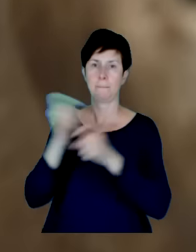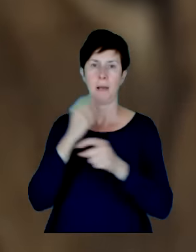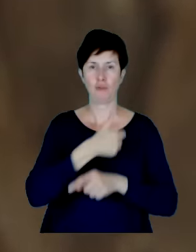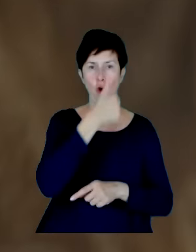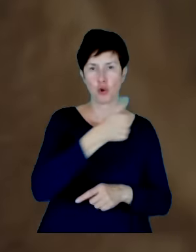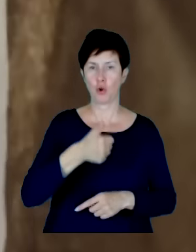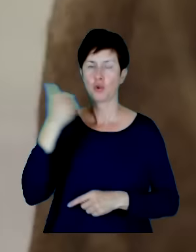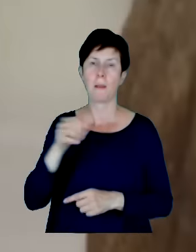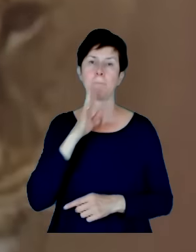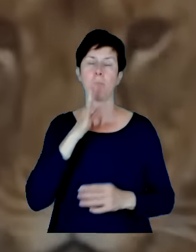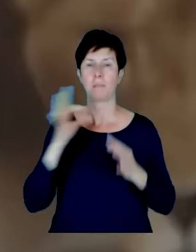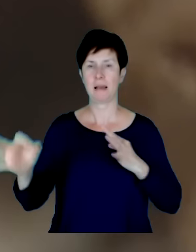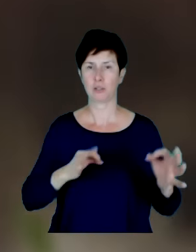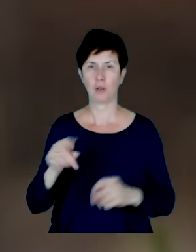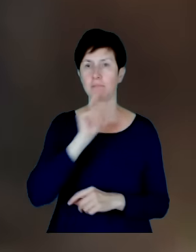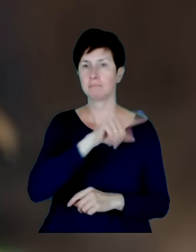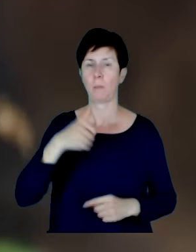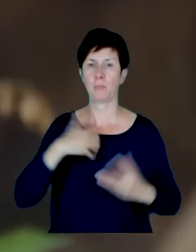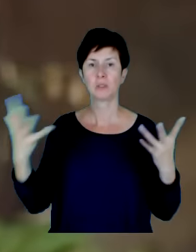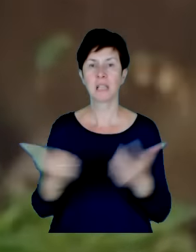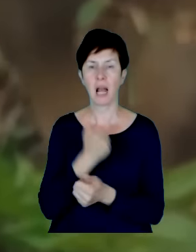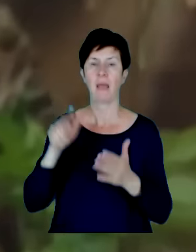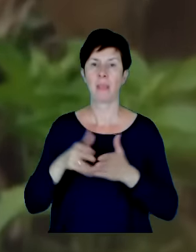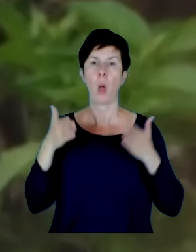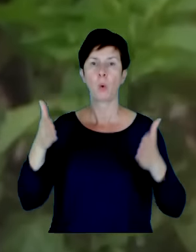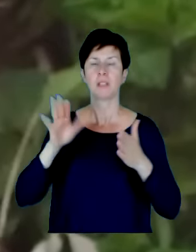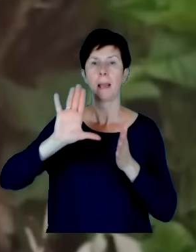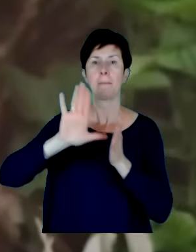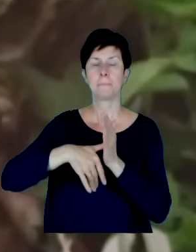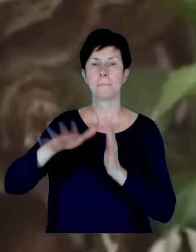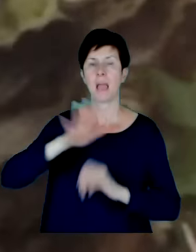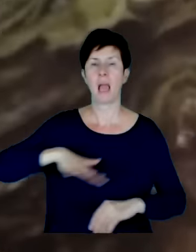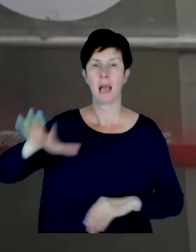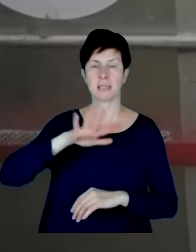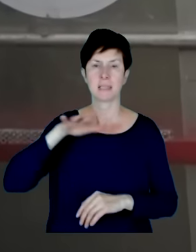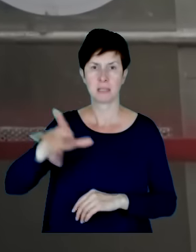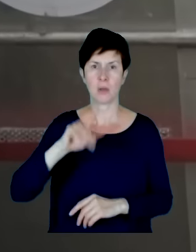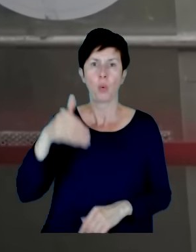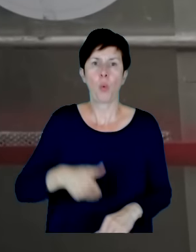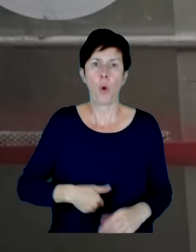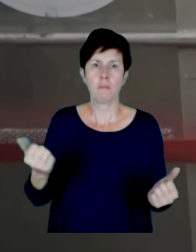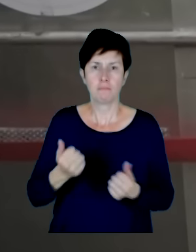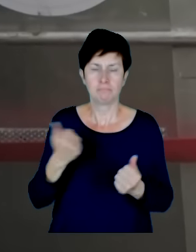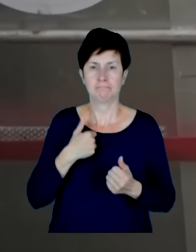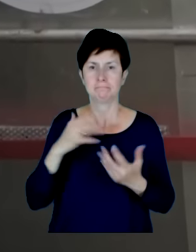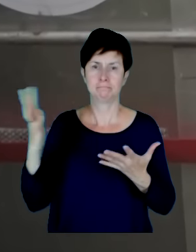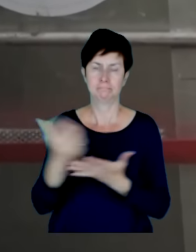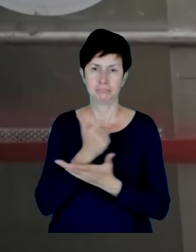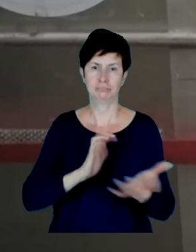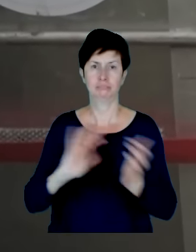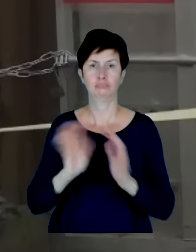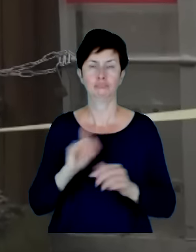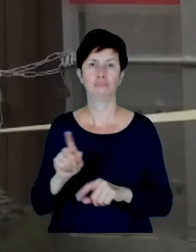historia jedna i druga zostały znalezione gdy błąkały się ulicami miast w których mieszkały wygłodzone potrzebowały opieki Weterynaryjnej na szczęście